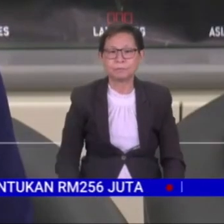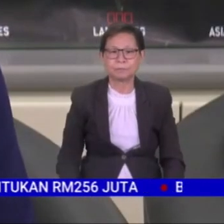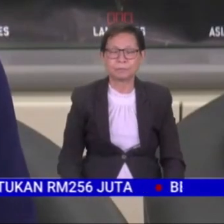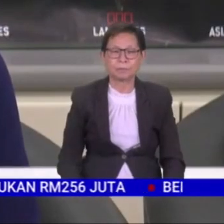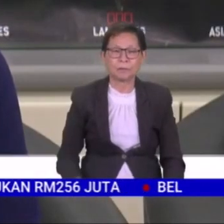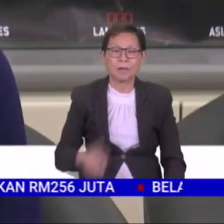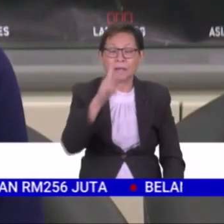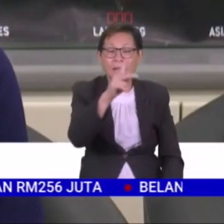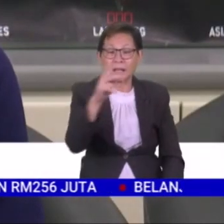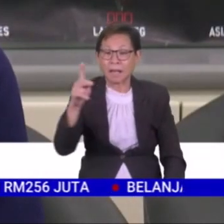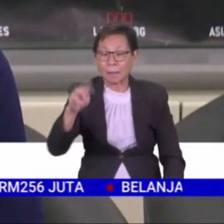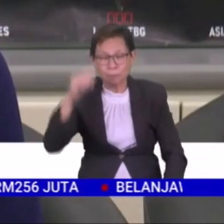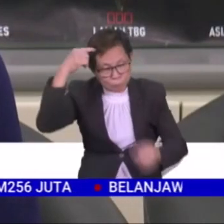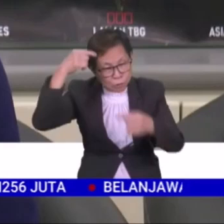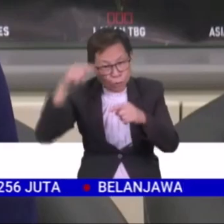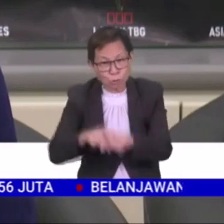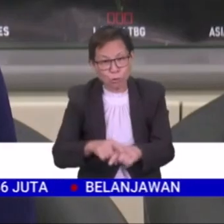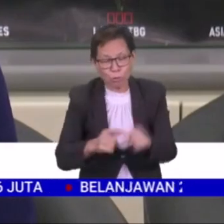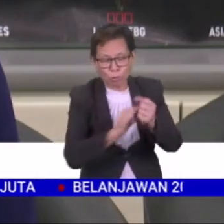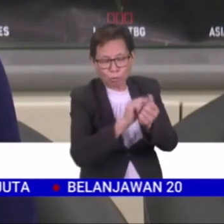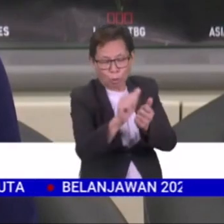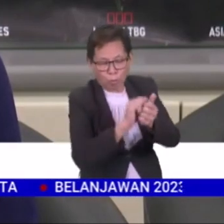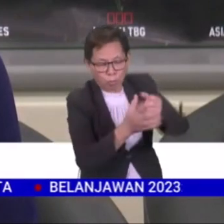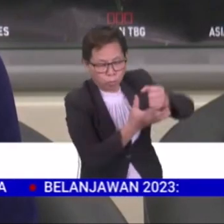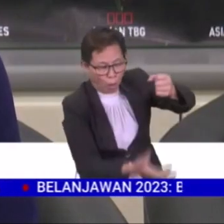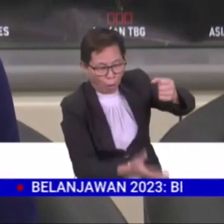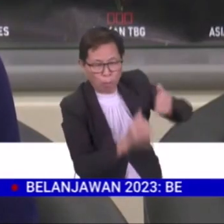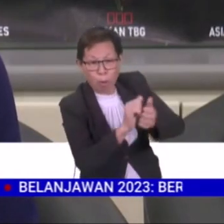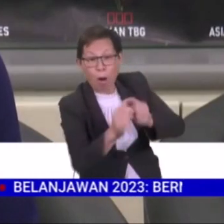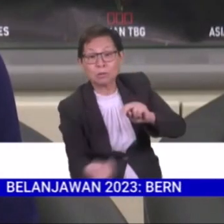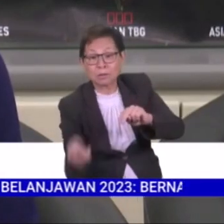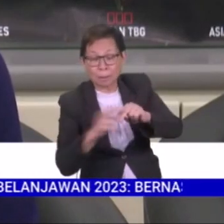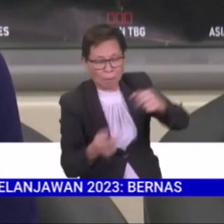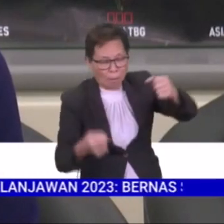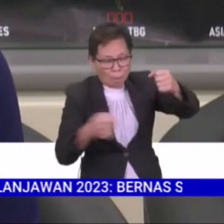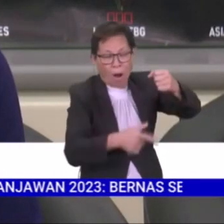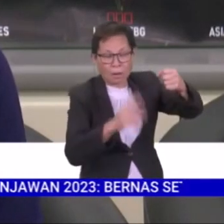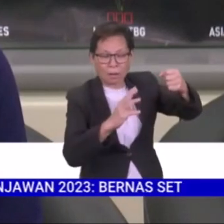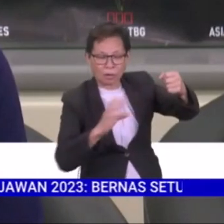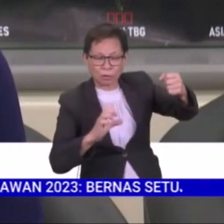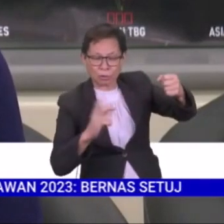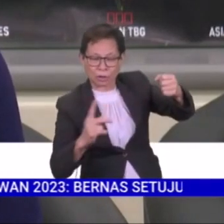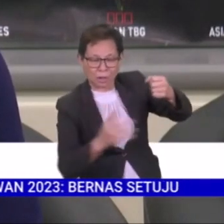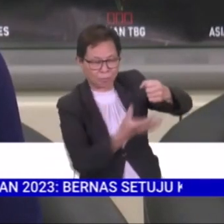untuk meluluskan peruntukan jumlah tambahan 600.000